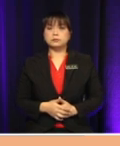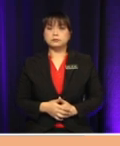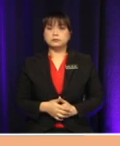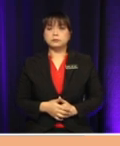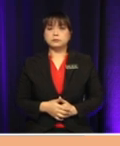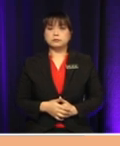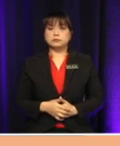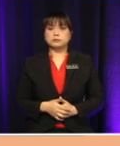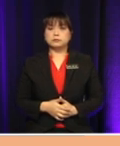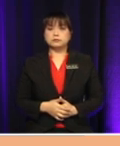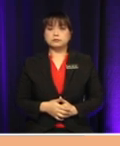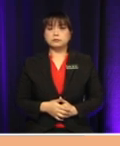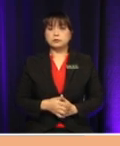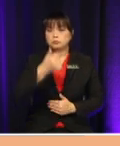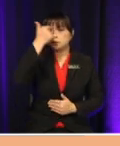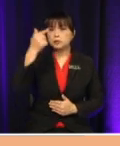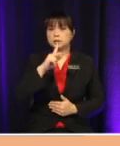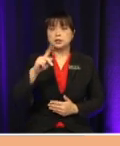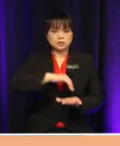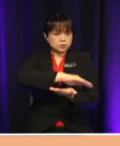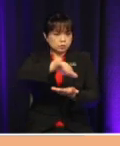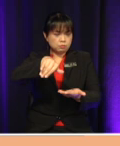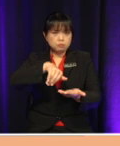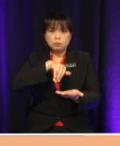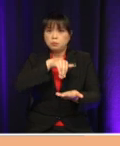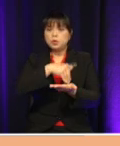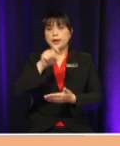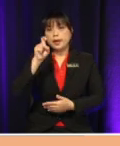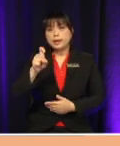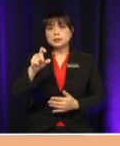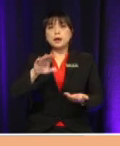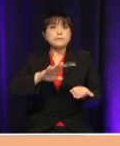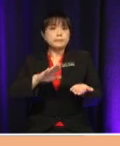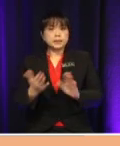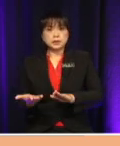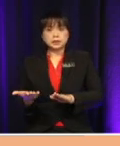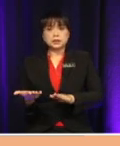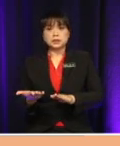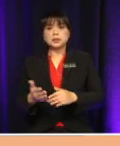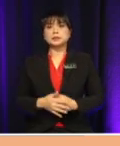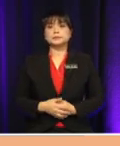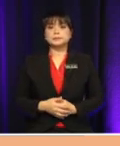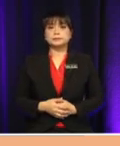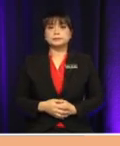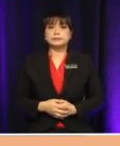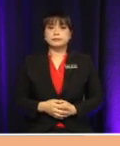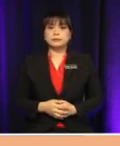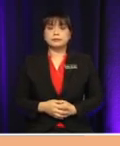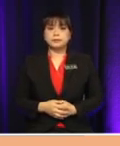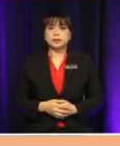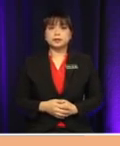mengakibatkan semua plot X itu mati walaupun di itu spesial mana pun semua mati Wika